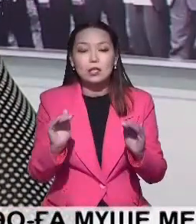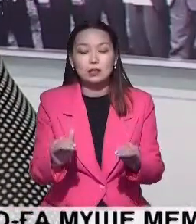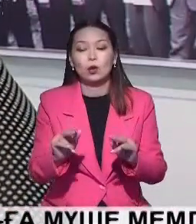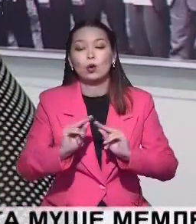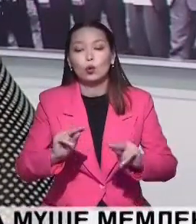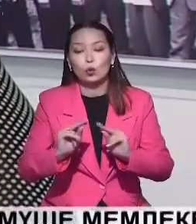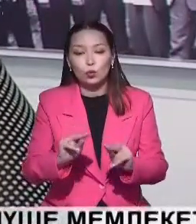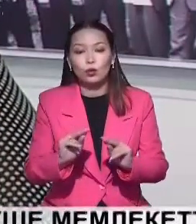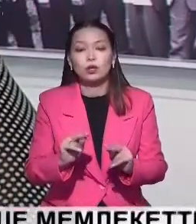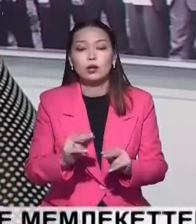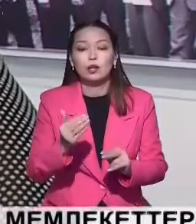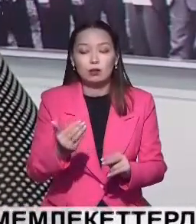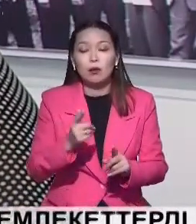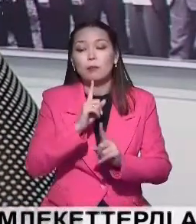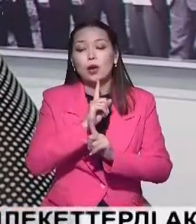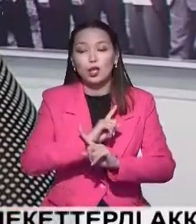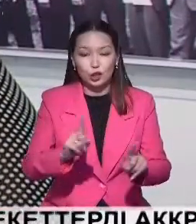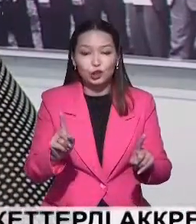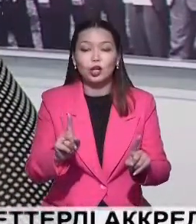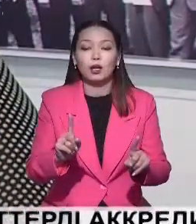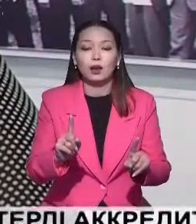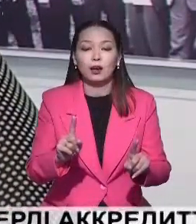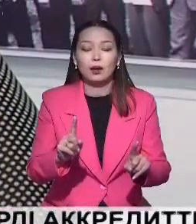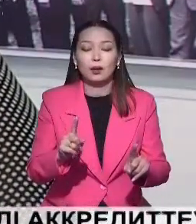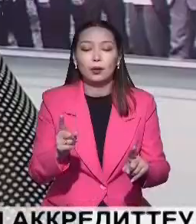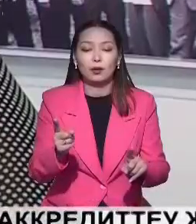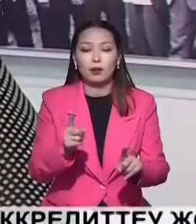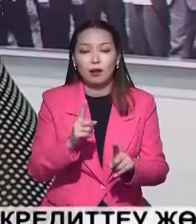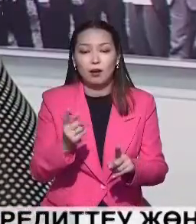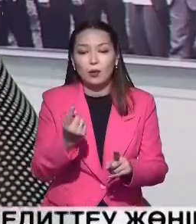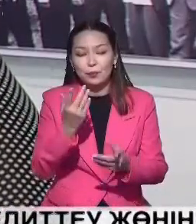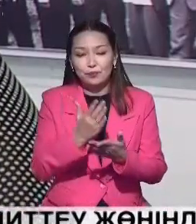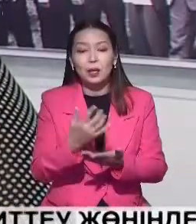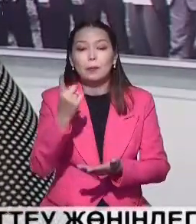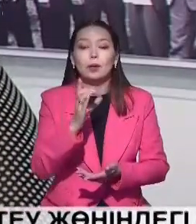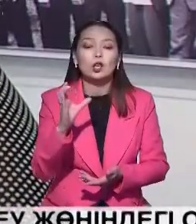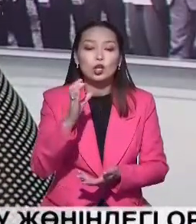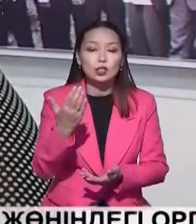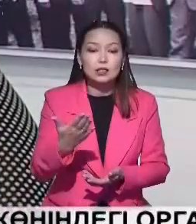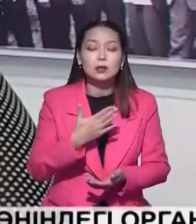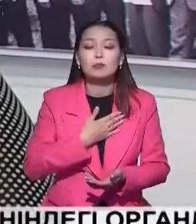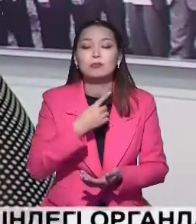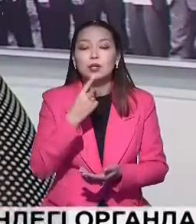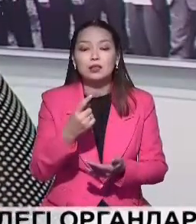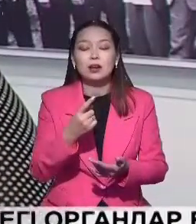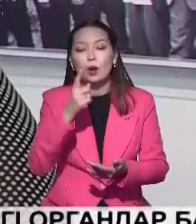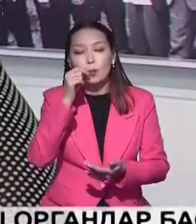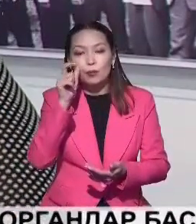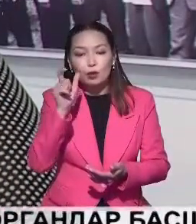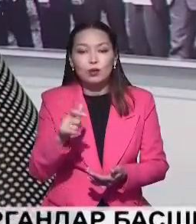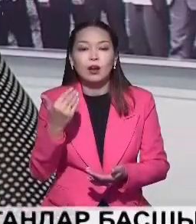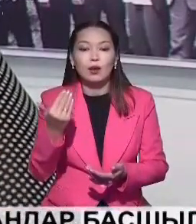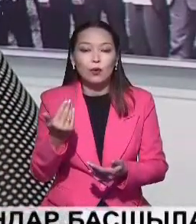берудің өзі бір ерекше. Сондықтан да жаңағы 1-ші қыркүйекте біздің бастауышқа ер азамат келді